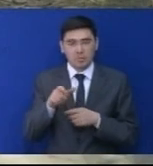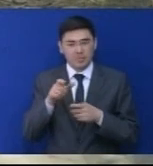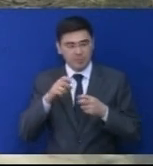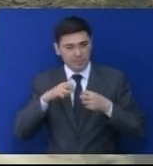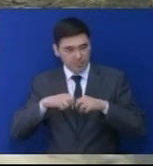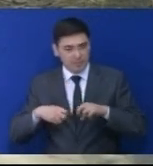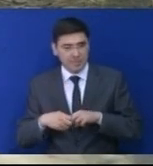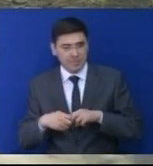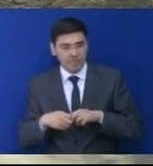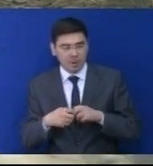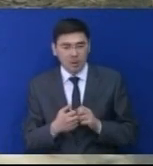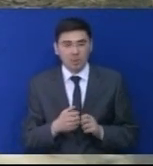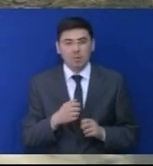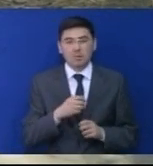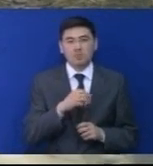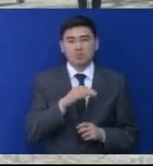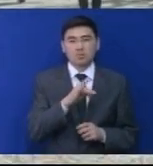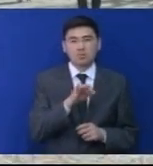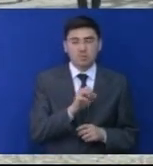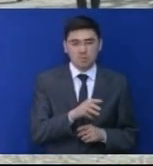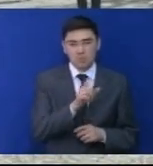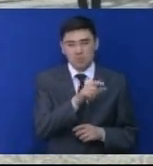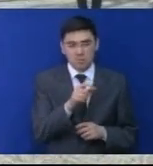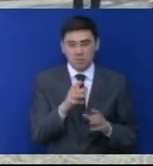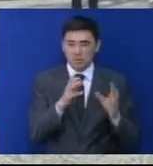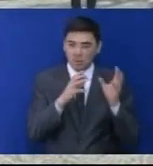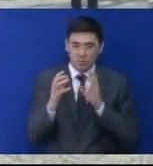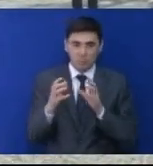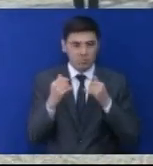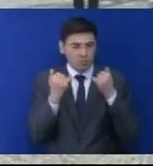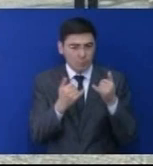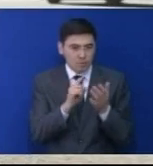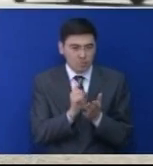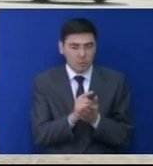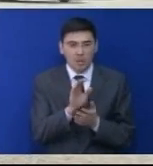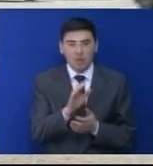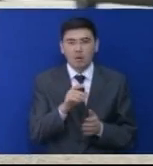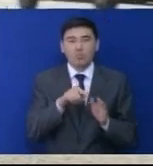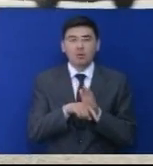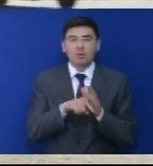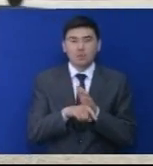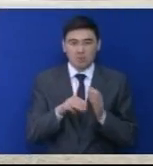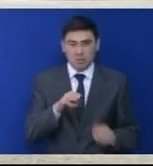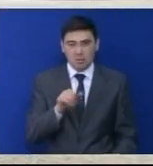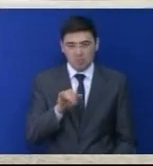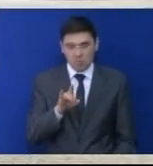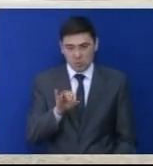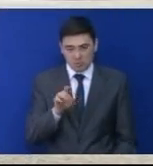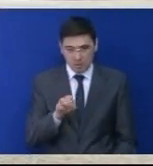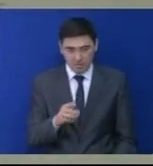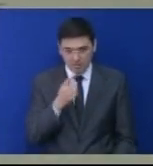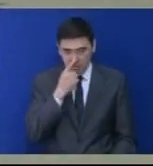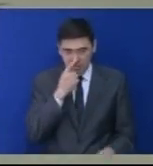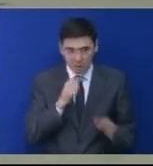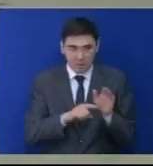Оған қоса үлкен туристік топтарды көлікпен қамтамасыз ету мәселесі де өткір тұр. Алайда ішкі туризм енді ғана дами бастағандықтан алдағы